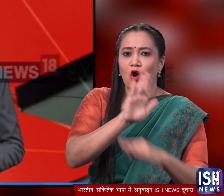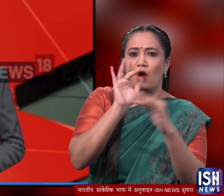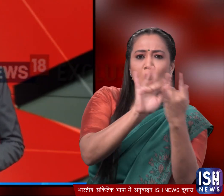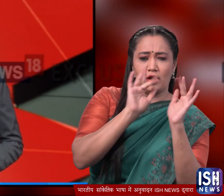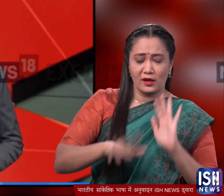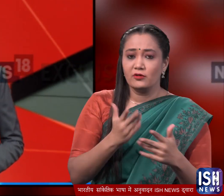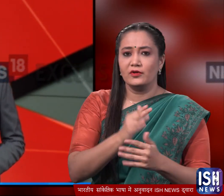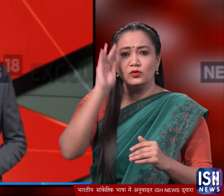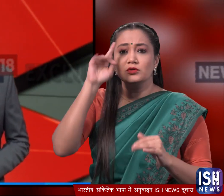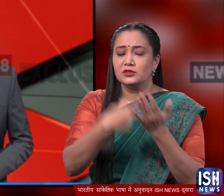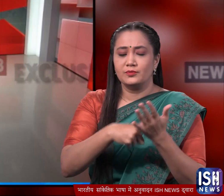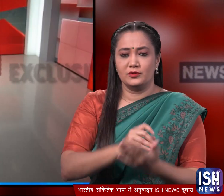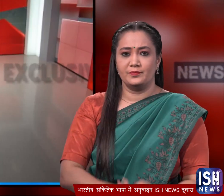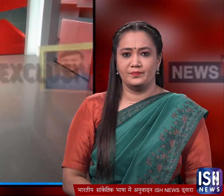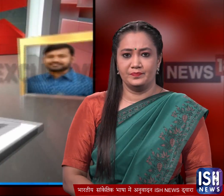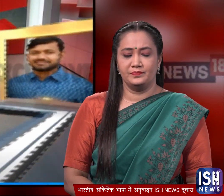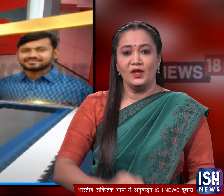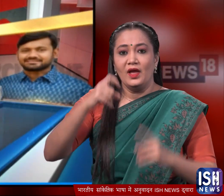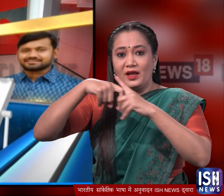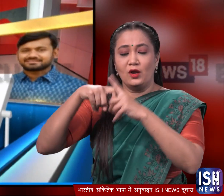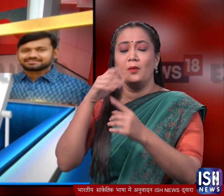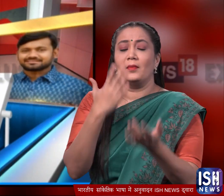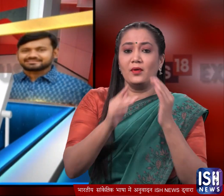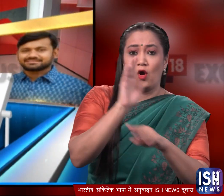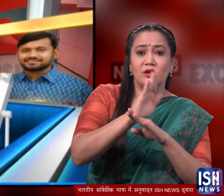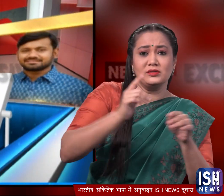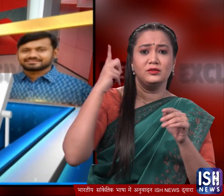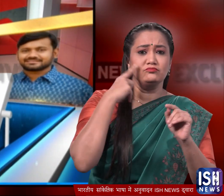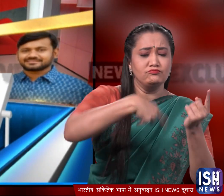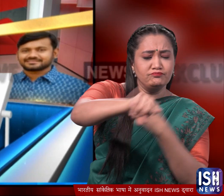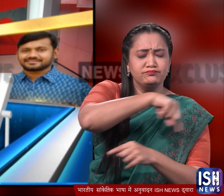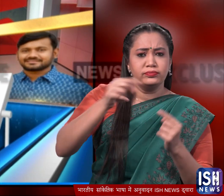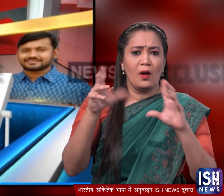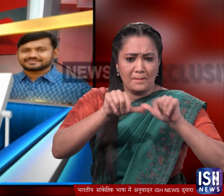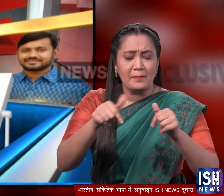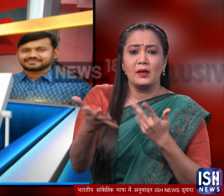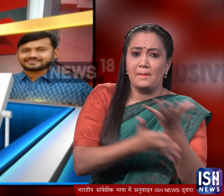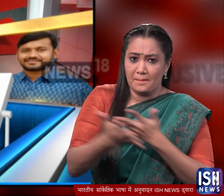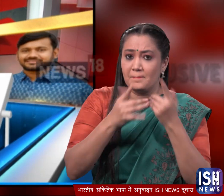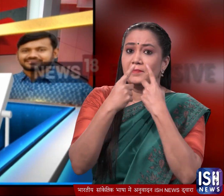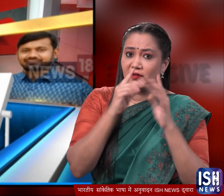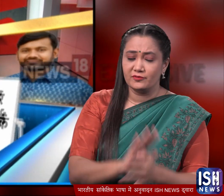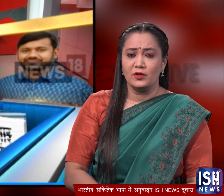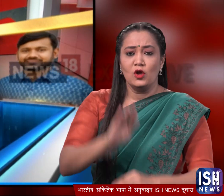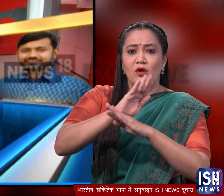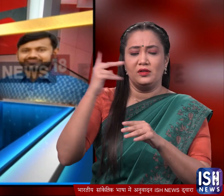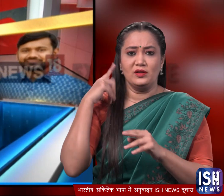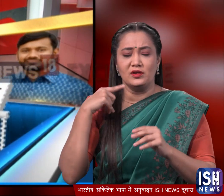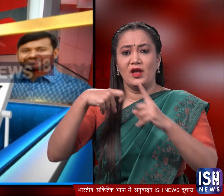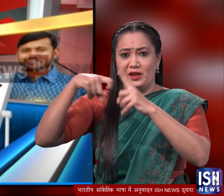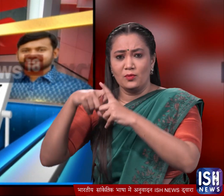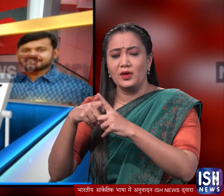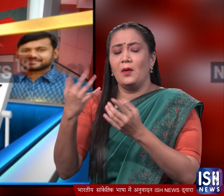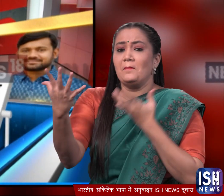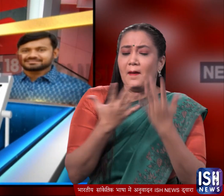न्यूज 18 के अरुण सिंह की रिपोर्ट है कि कन्हैया कुमार के कांग्रेस नेताओं से बातचीत करने की खबरें हैं। कांग्रेस के नेताओं का दावा है कि कन्हैया कुमार